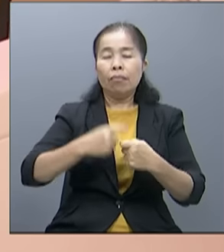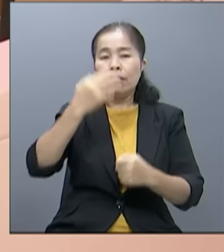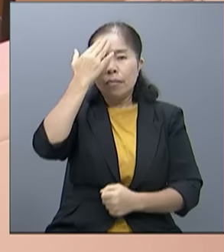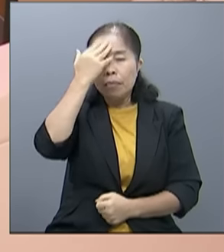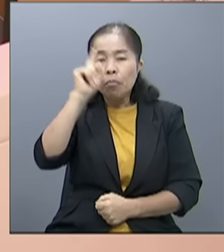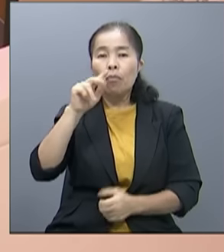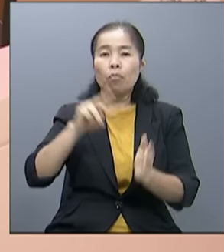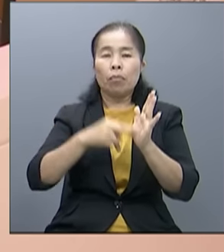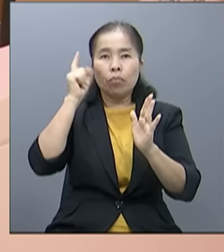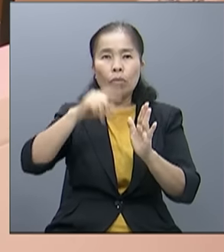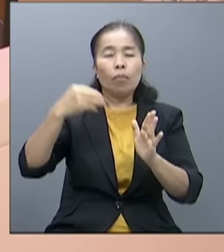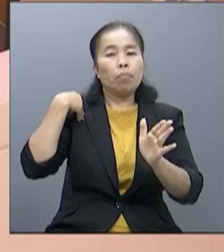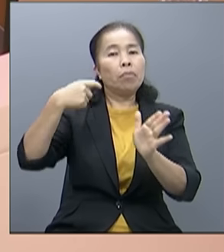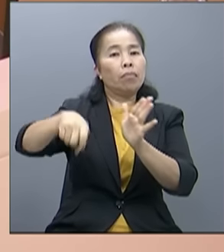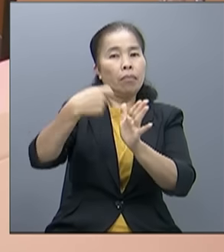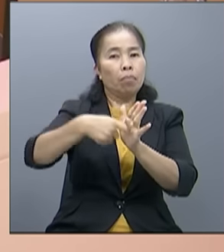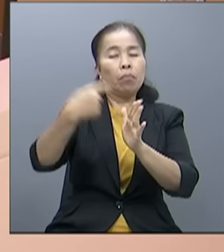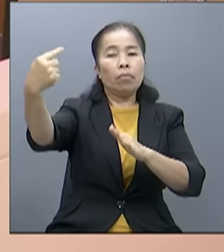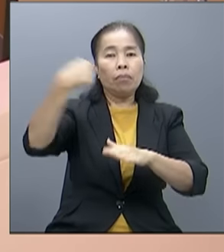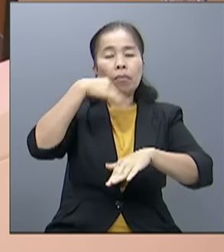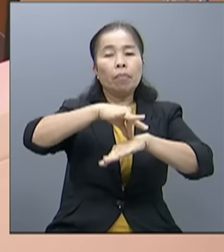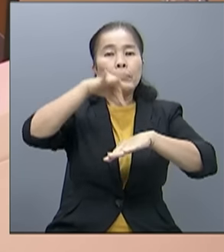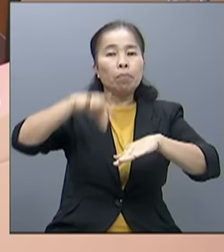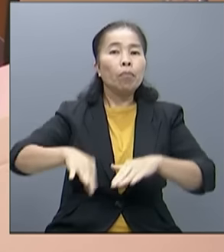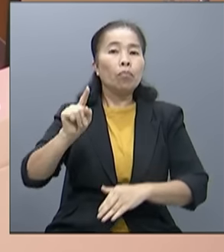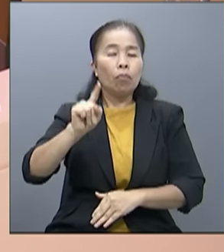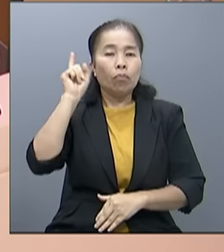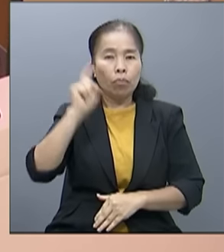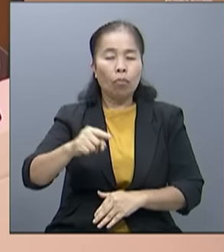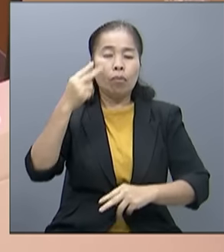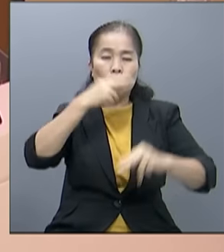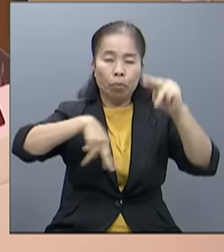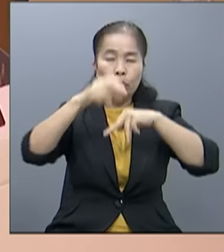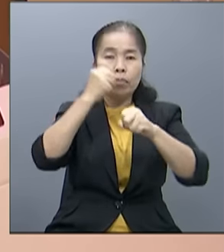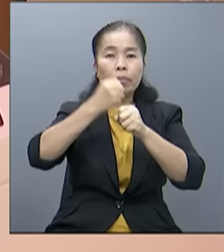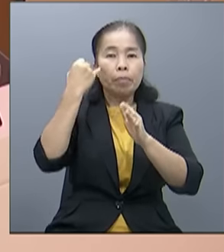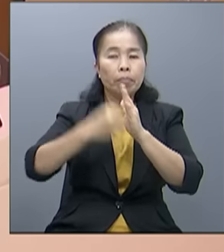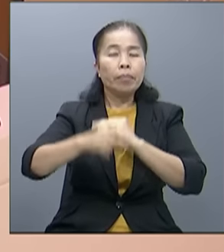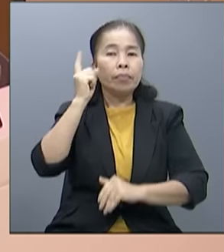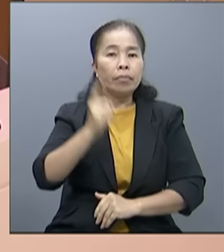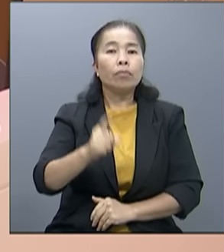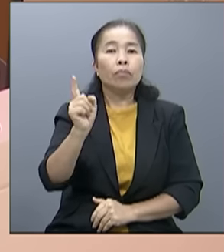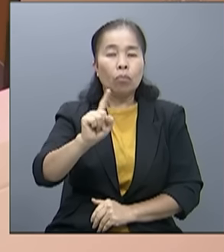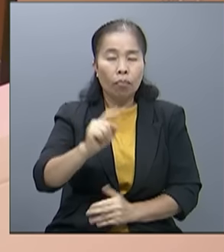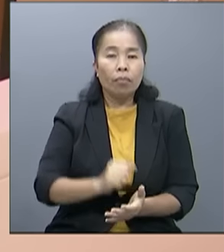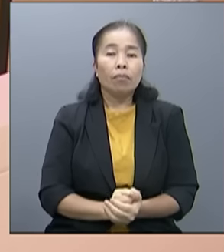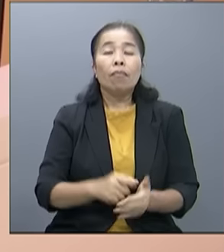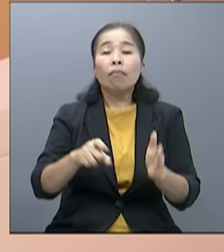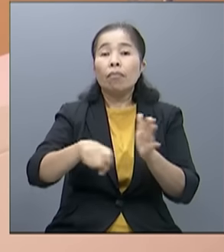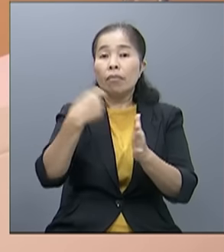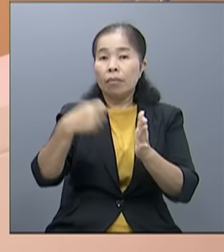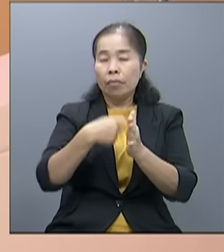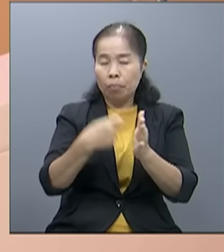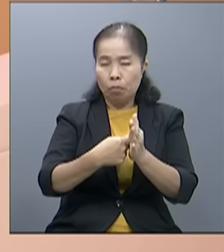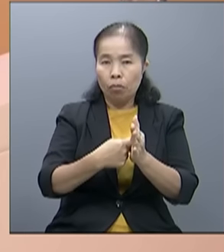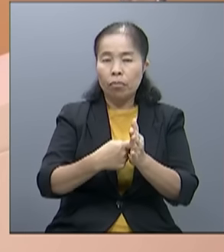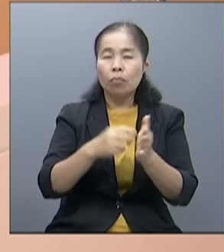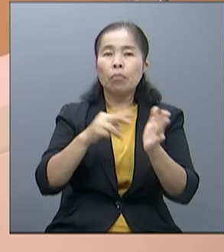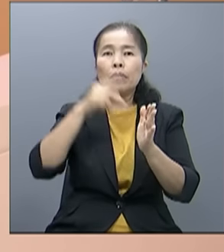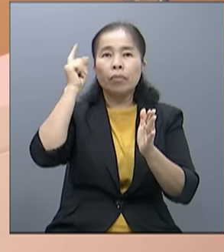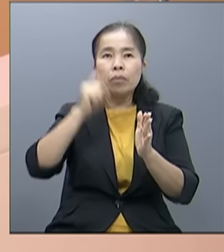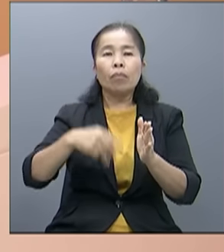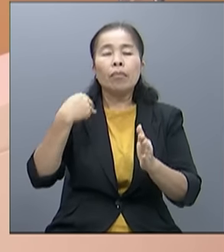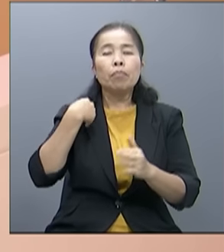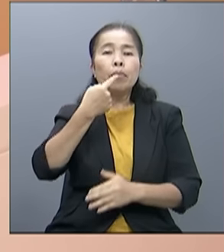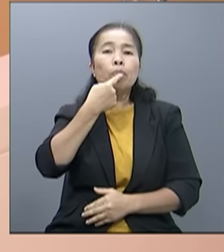ระบุเหตุผลในการสั่งปลดและมีข้อพิสูจน์ได้จริงค่ะจึงเป็นไปได้ว่าเหตุโต้กลับจะเป็นส่วนหนึ่งในข้ออ้าง